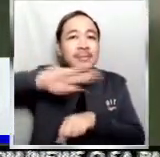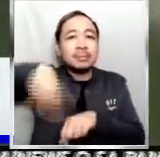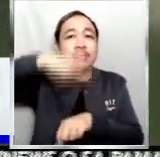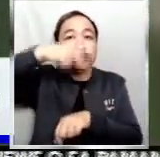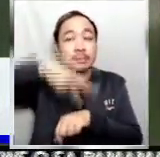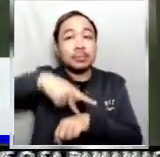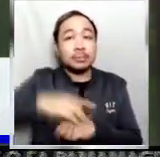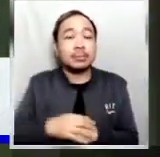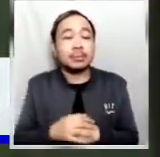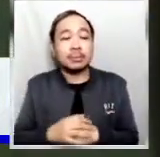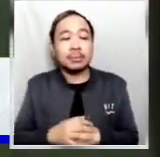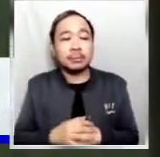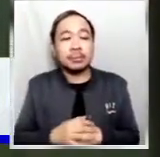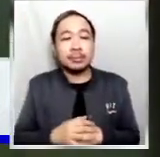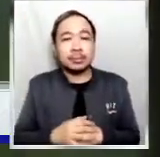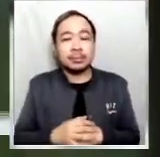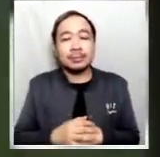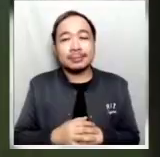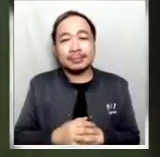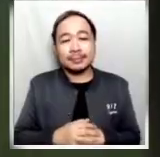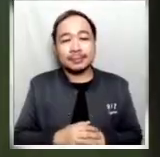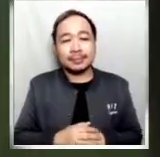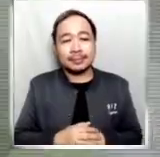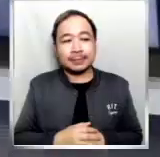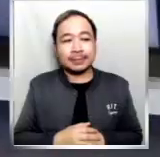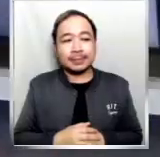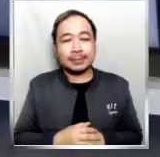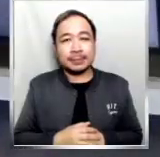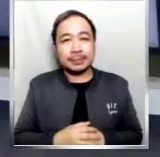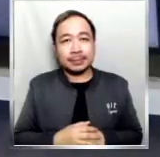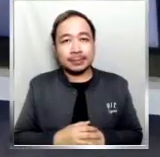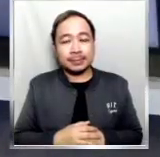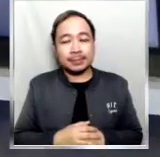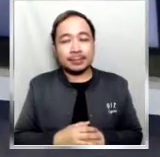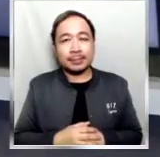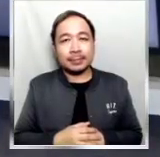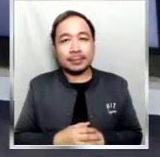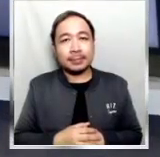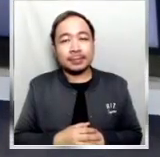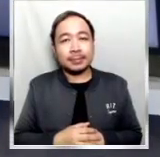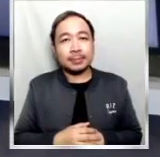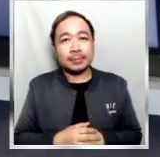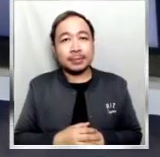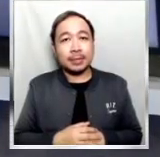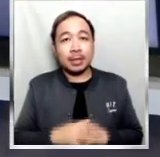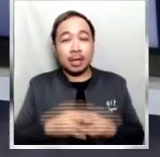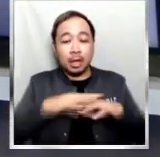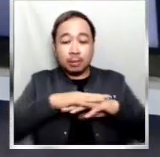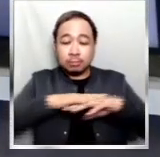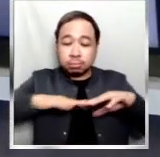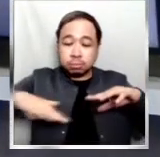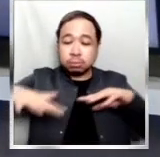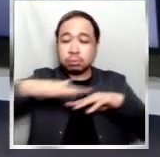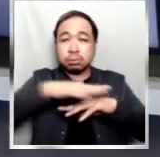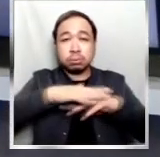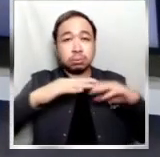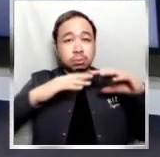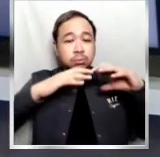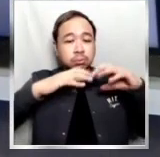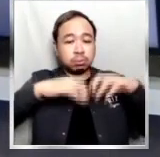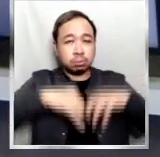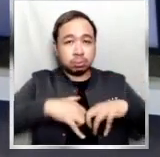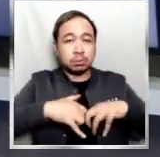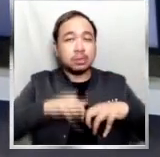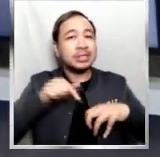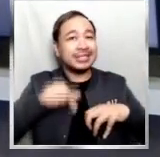Sandra Aguinaldo, nakatutok, 24 oras. Pagguho ng lupa ang ikinamatay ng 6 na nasawi sa